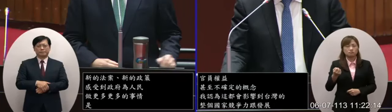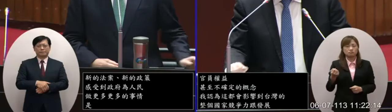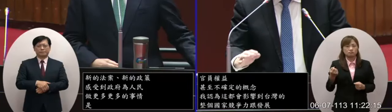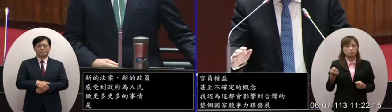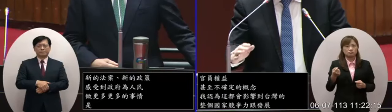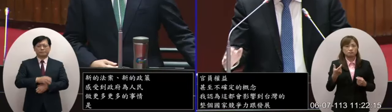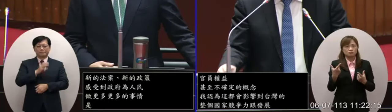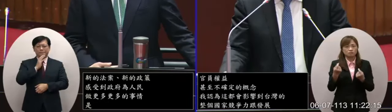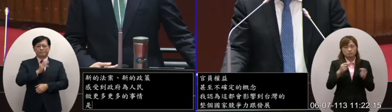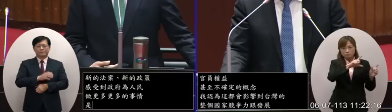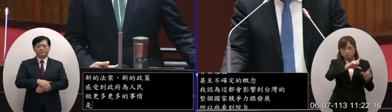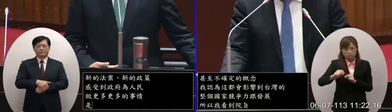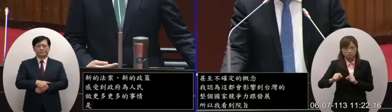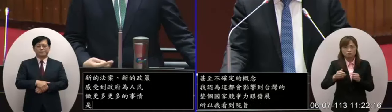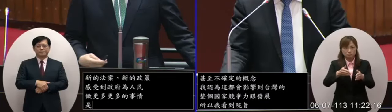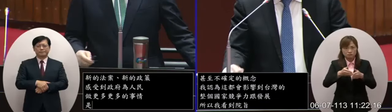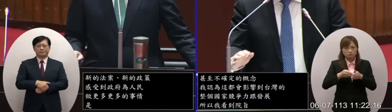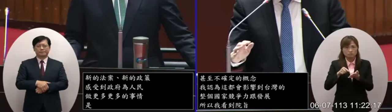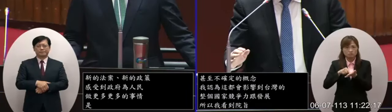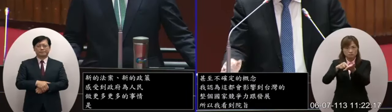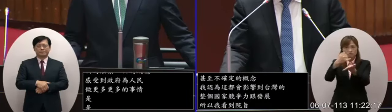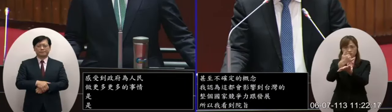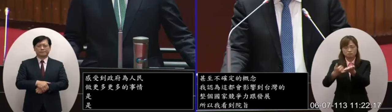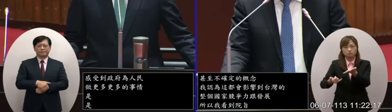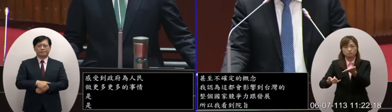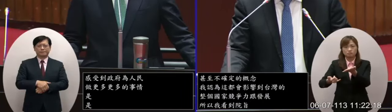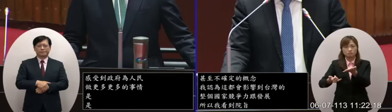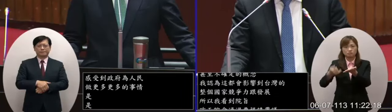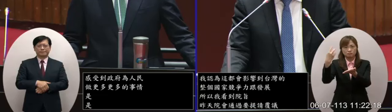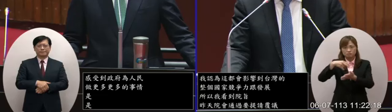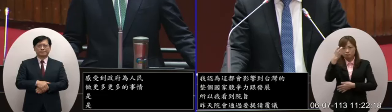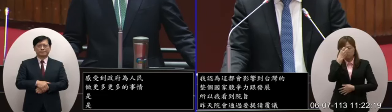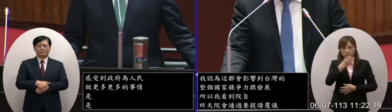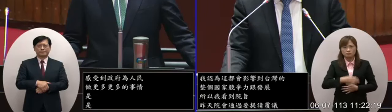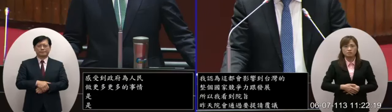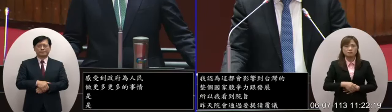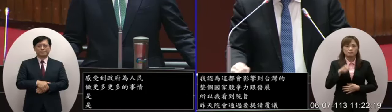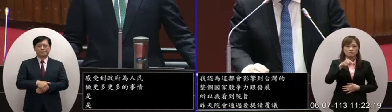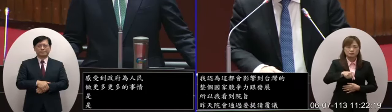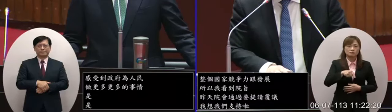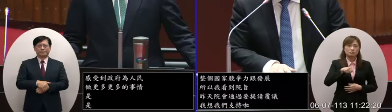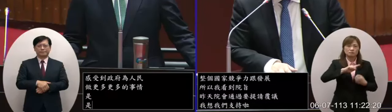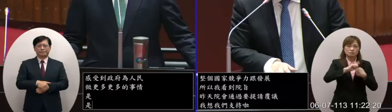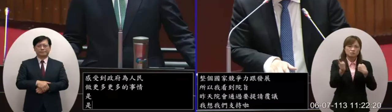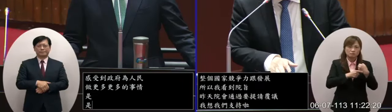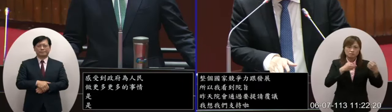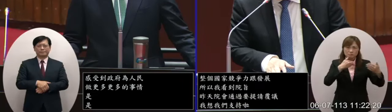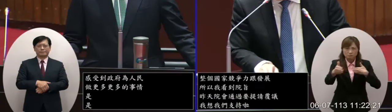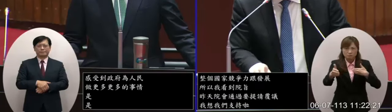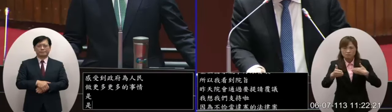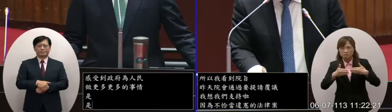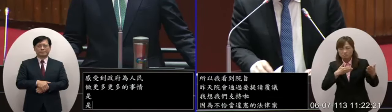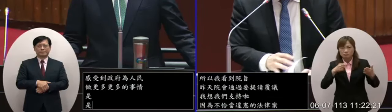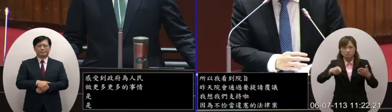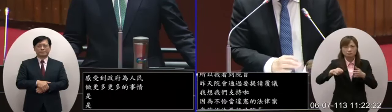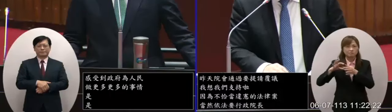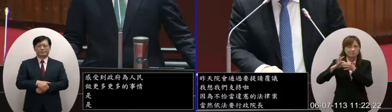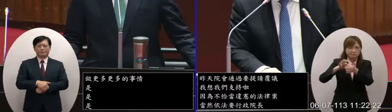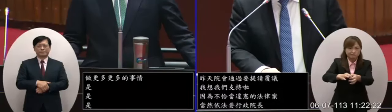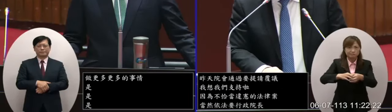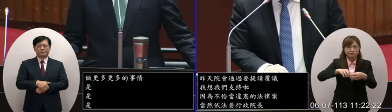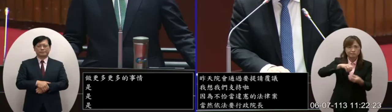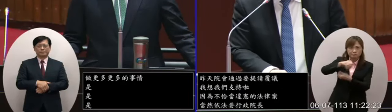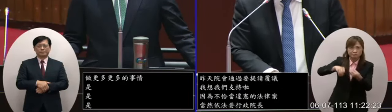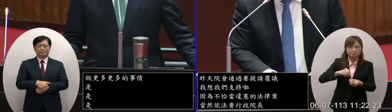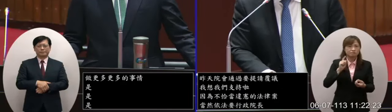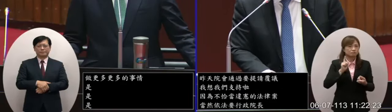么做了哈，不能够让这个不恰当而且违宪的一个法律持续来运作了哈。那我里面特别要提的